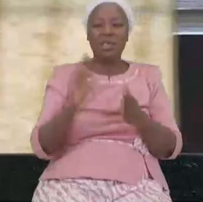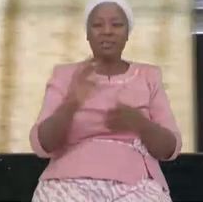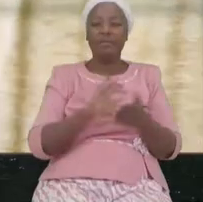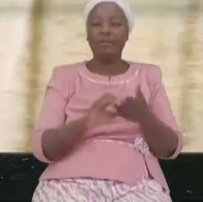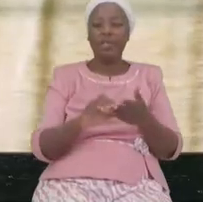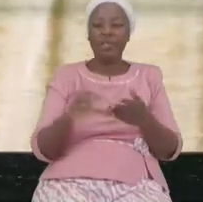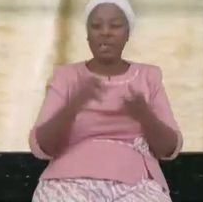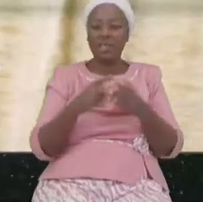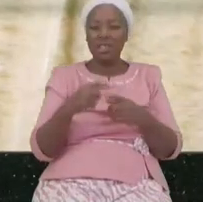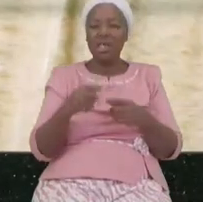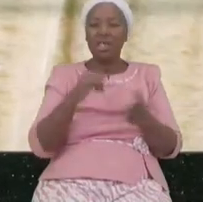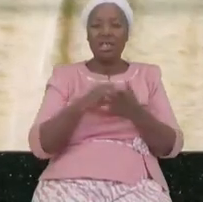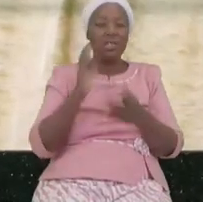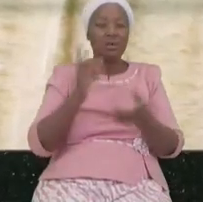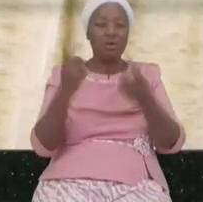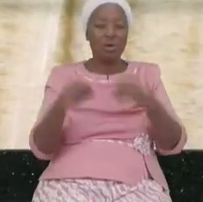Deutéronome 7, verset 12.